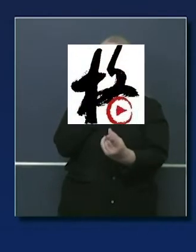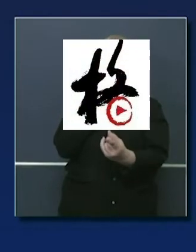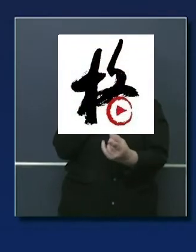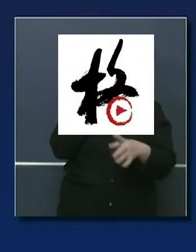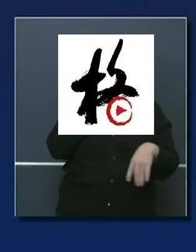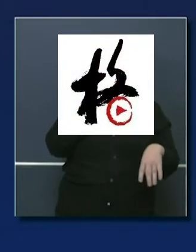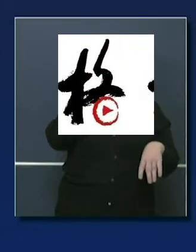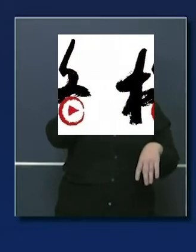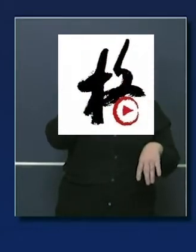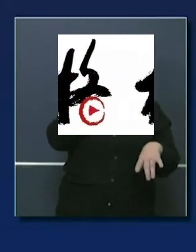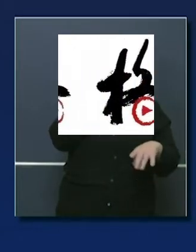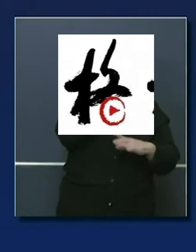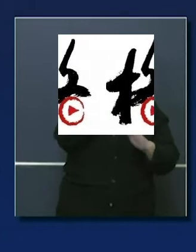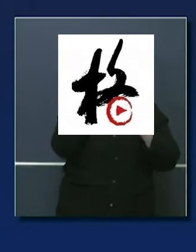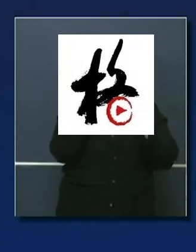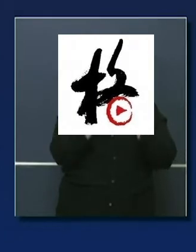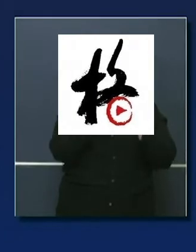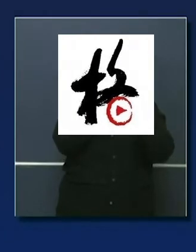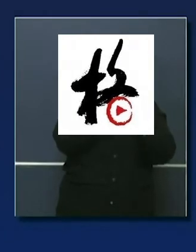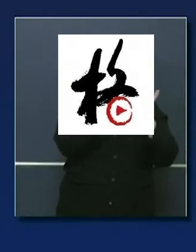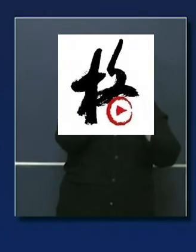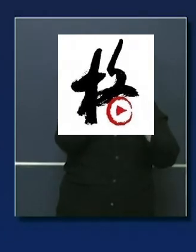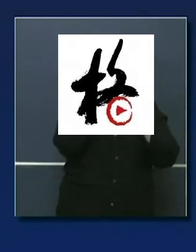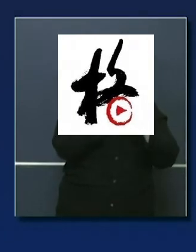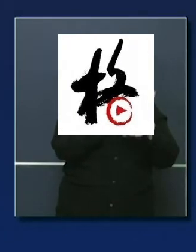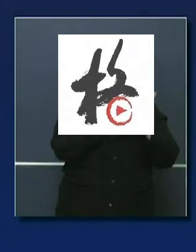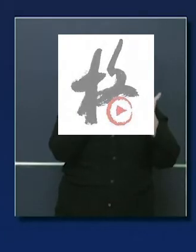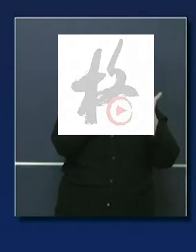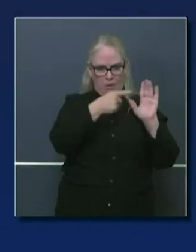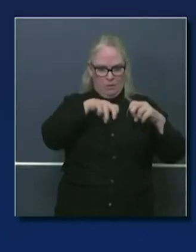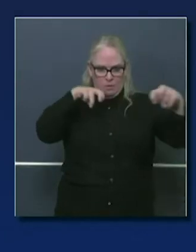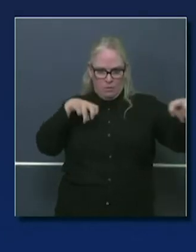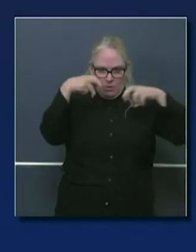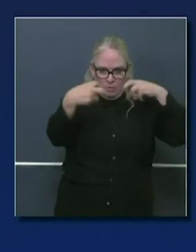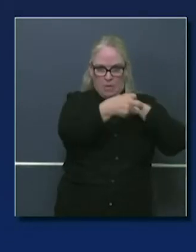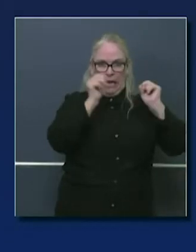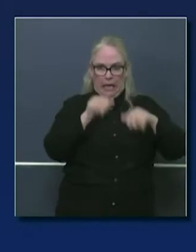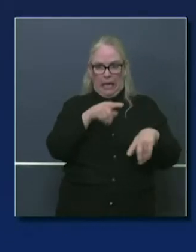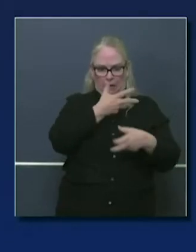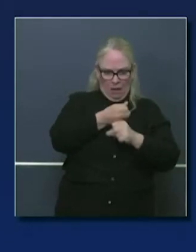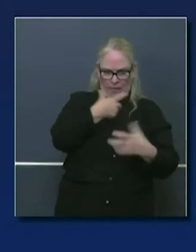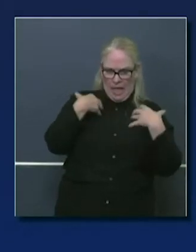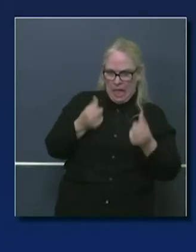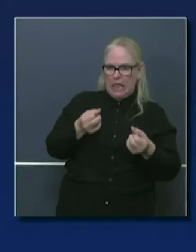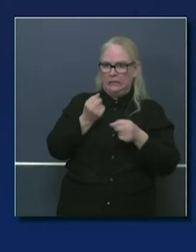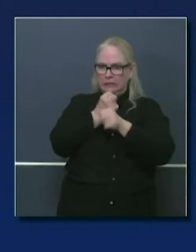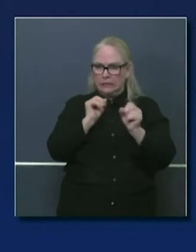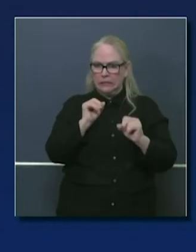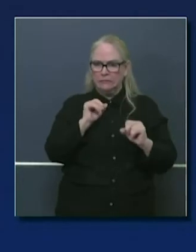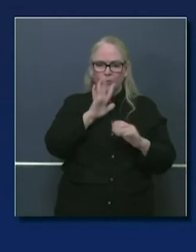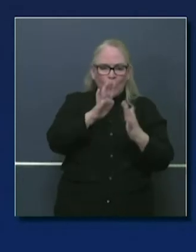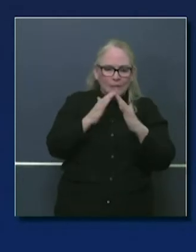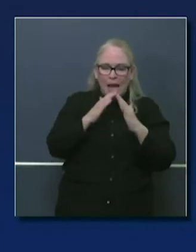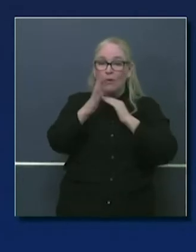业可以在与社会保持距离的情况下重新开业。许多低风险商店和零售商将向顾